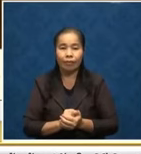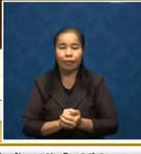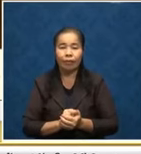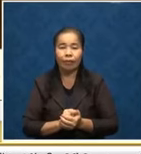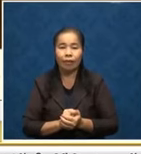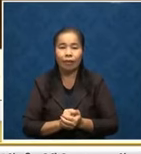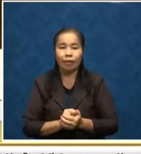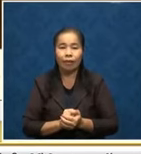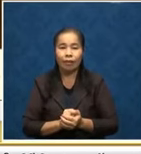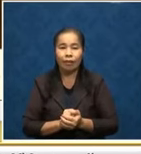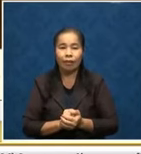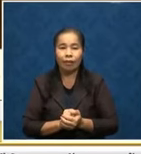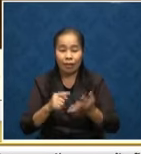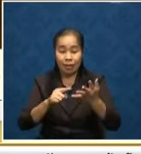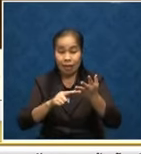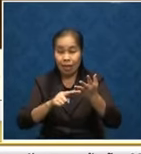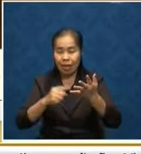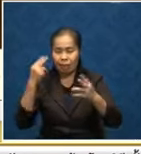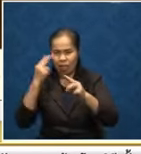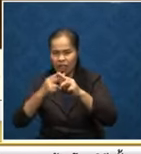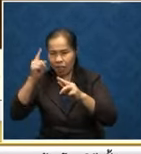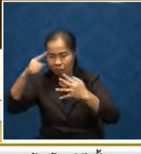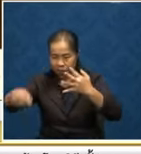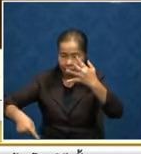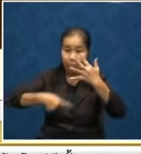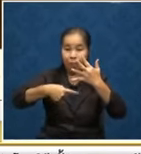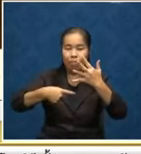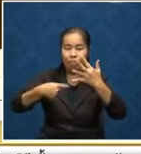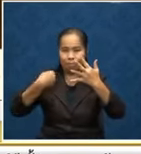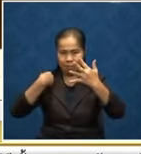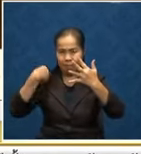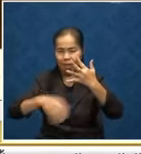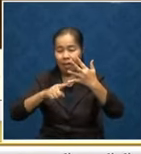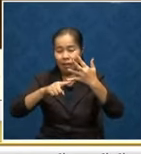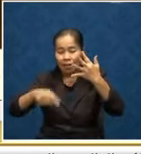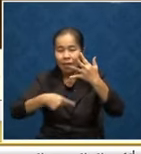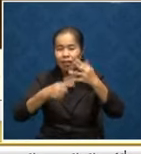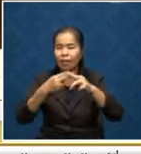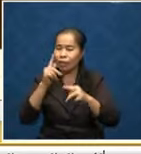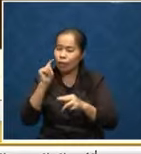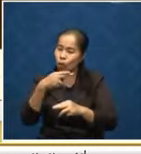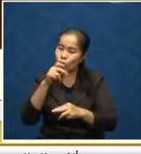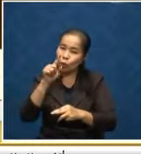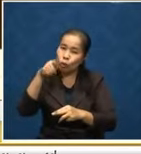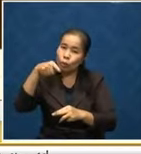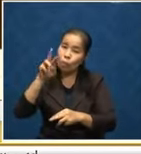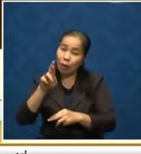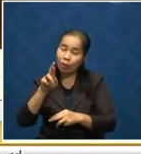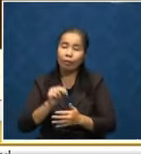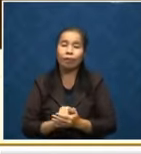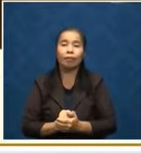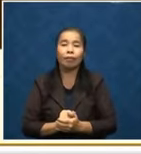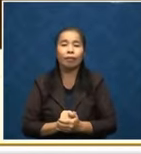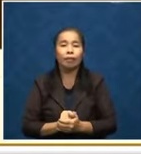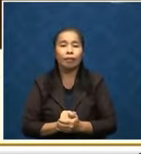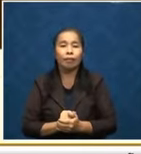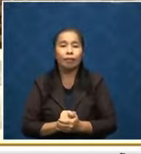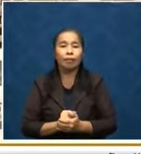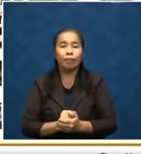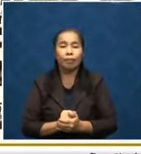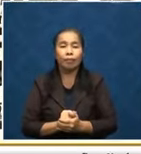ต่อไปส่งหลายชื่อมาแล้วนะครับก็เตรียมตัวท่านทศพรเสรีรักษ์ครับ ครับ